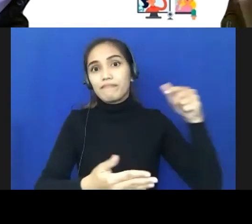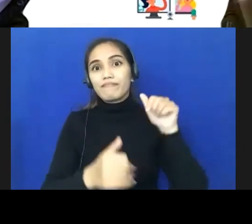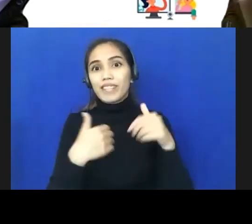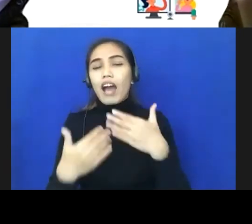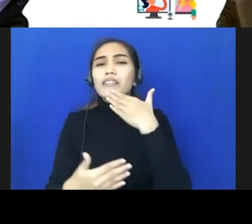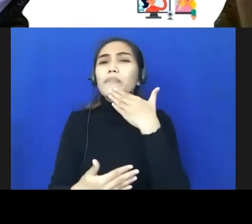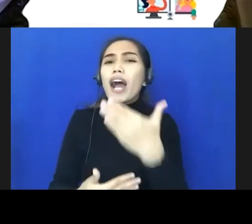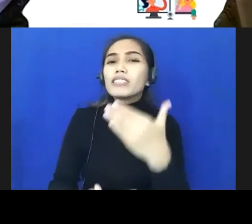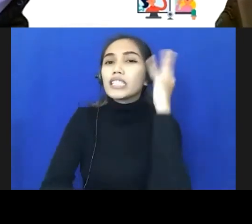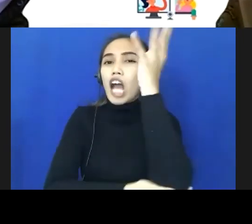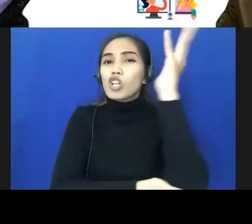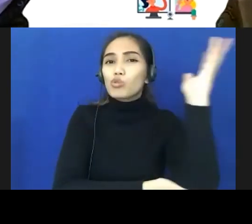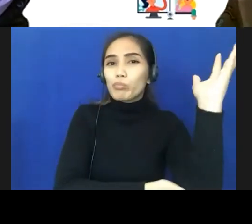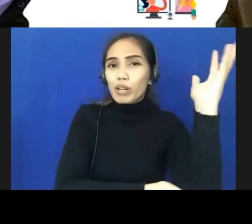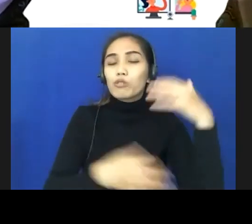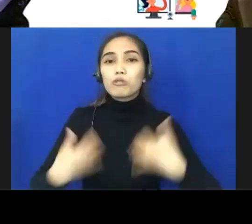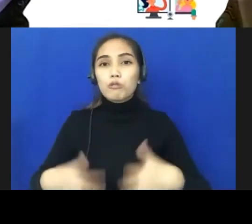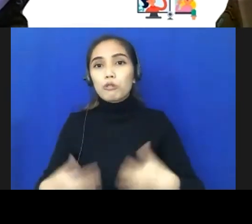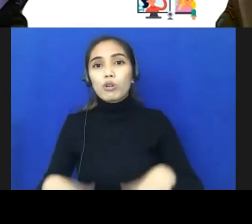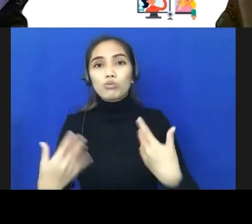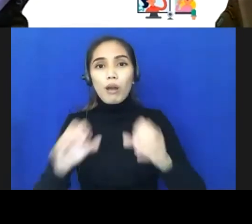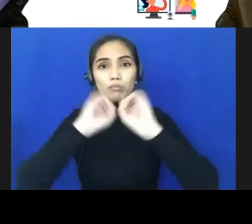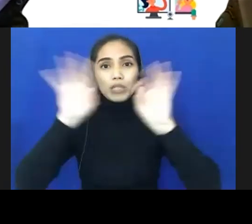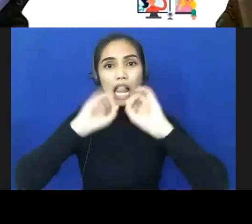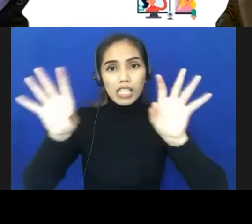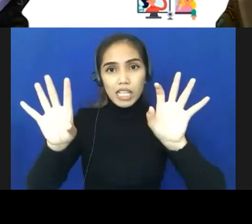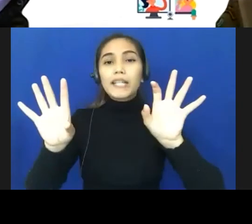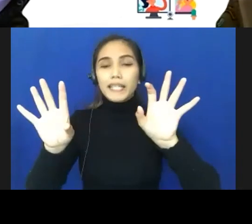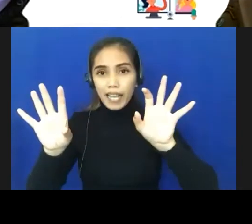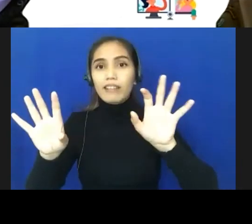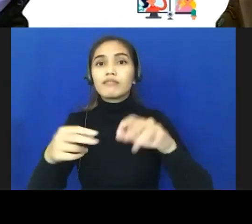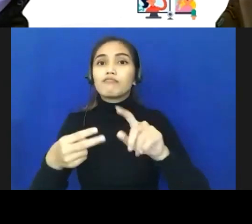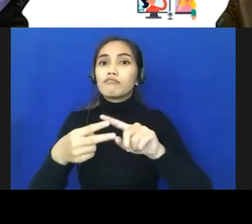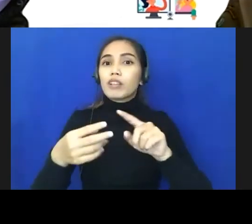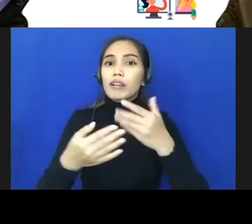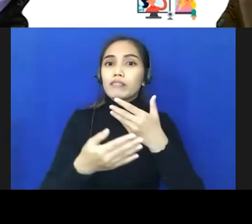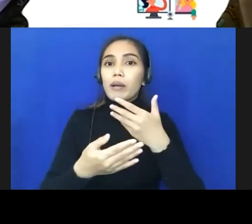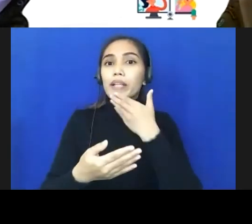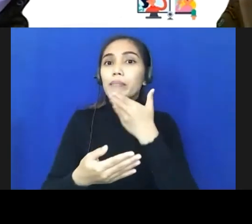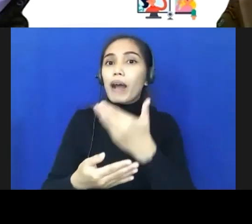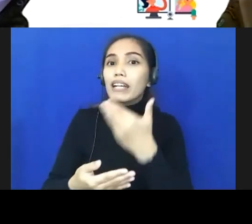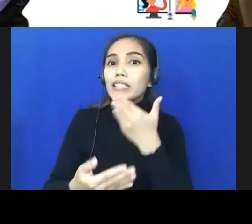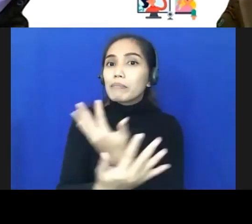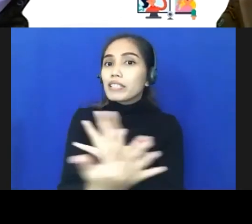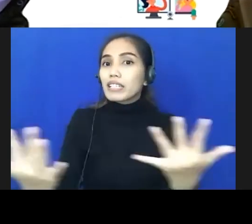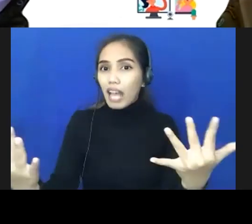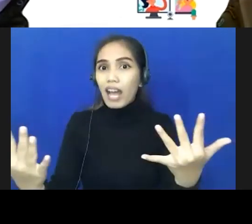meluangkan waktunya di siang hari ini. Kemudian terima kasih juga kepada para peserta yang sudah hadir. Sebelum benar-benar ditutup nih Dok,